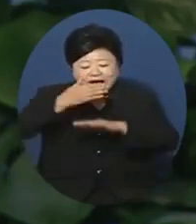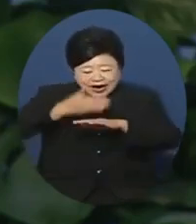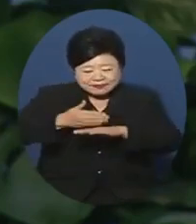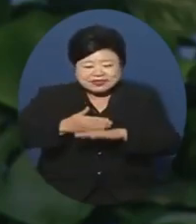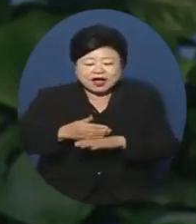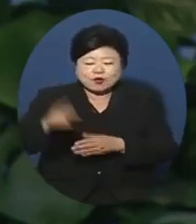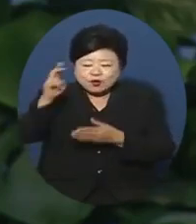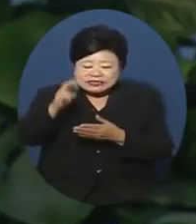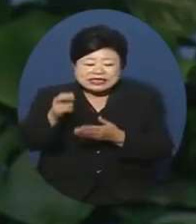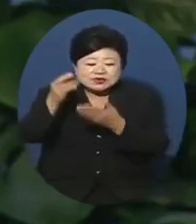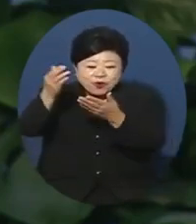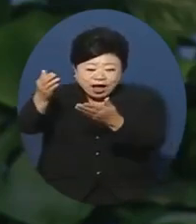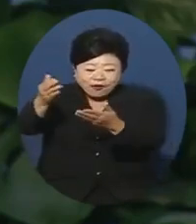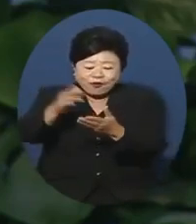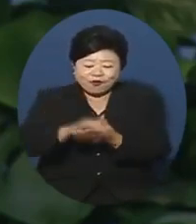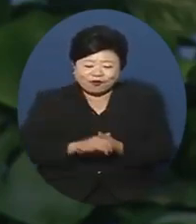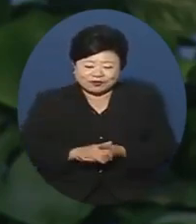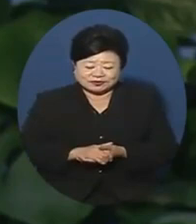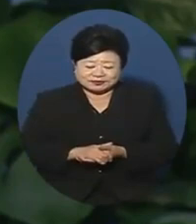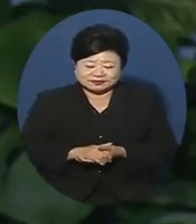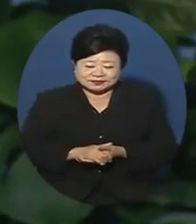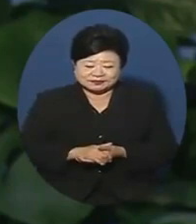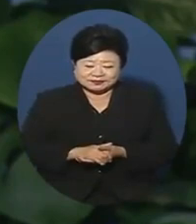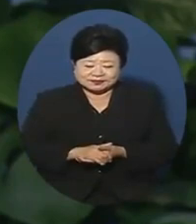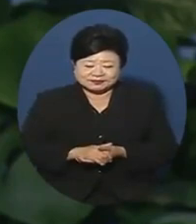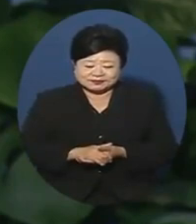감사하고 찬송하고